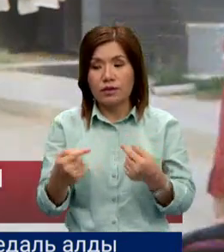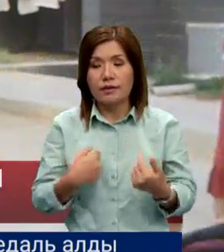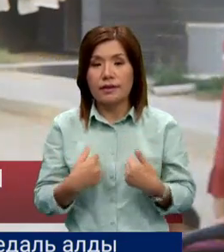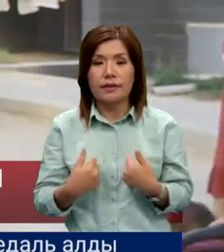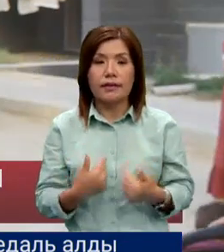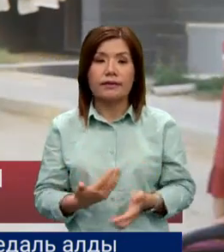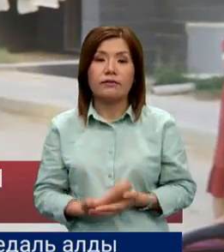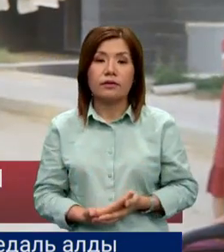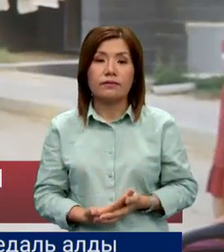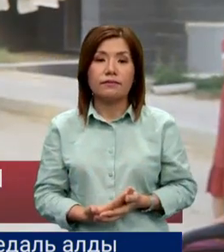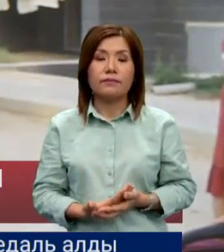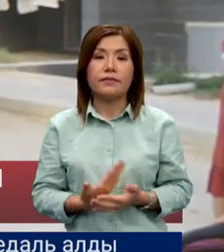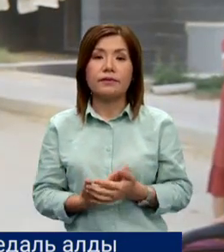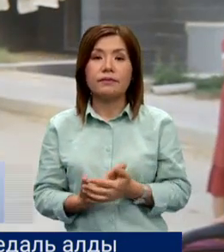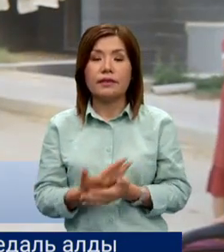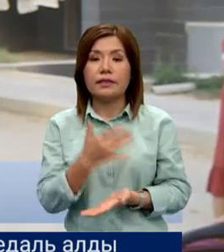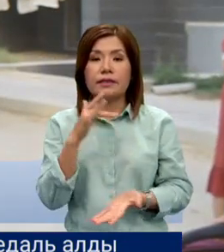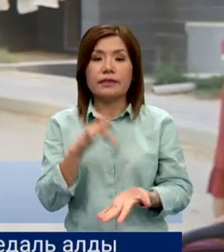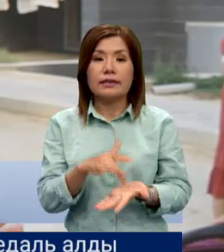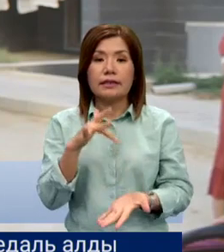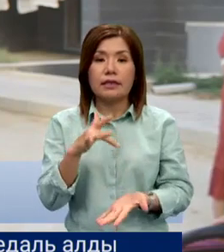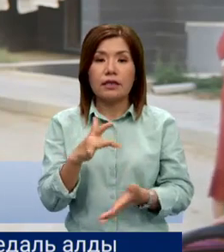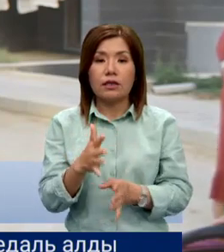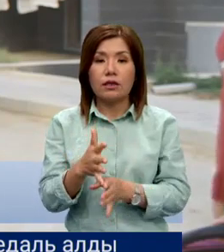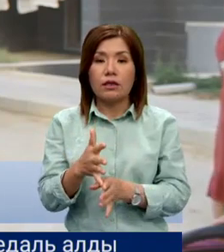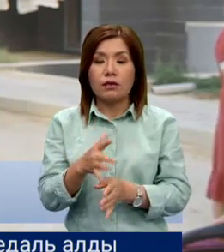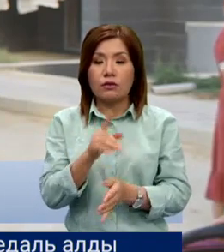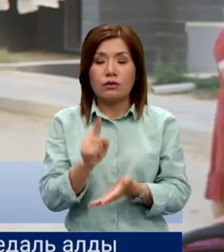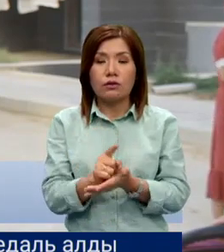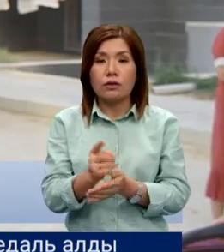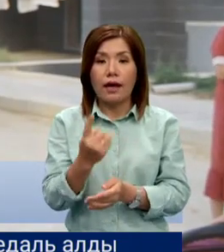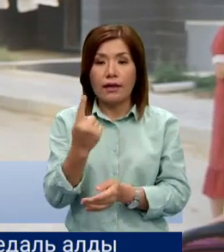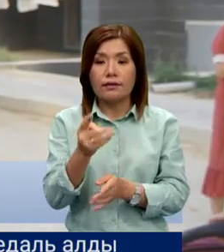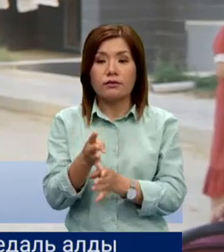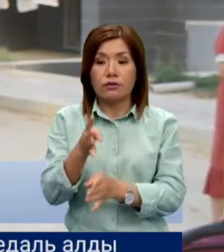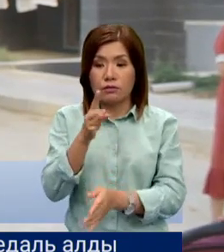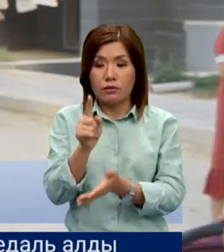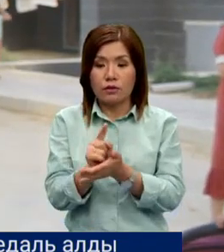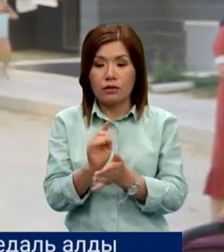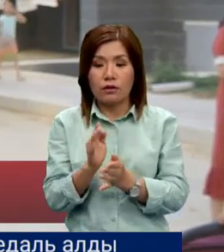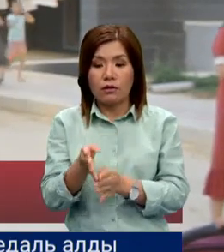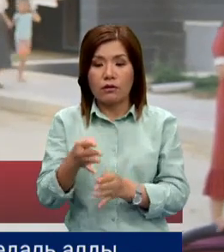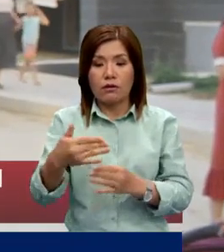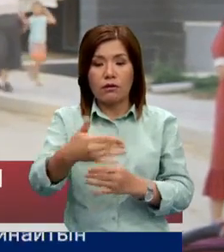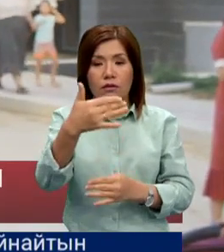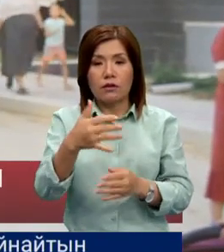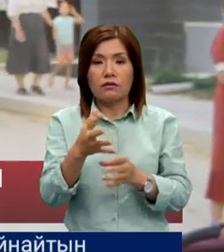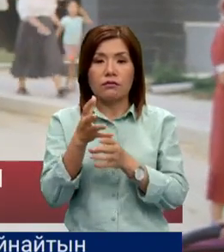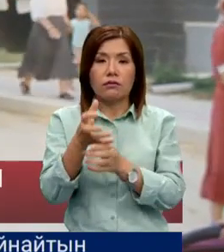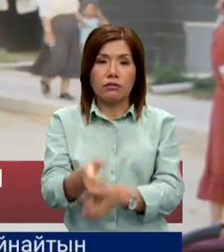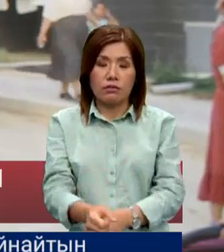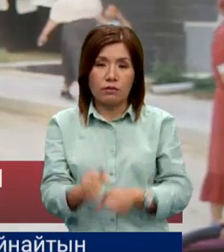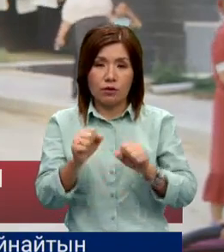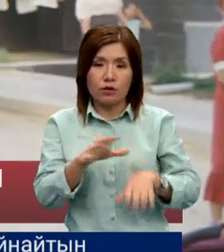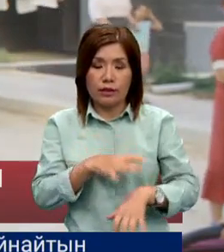жағдайым. Бір үй бар деп едім жер ортасында. Бұны бір үй емес, екі үй салып жіберді. А мына негізі архитектурды қарағанда мұне құласа ана үйді бір ата сразу құлатып кетеді. Ондай